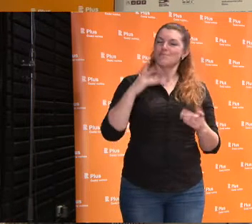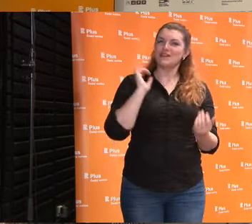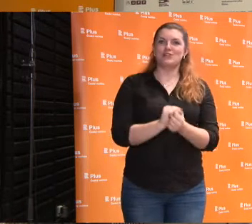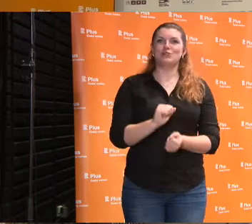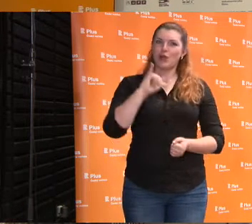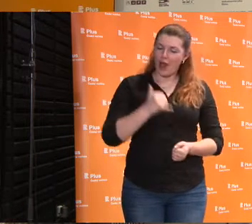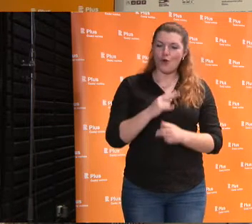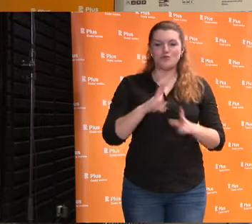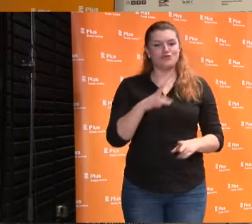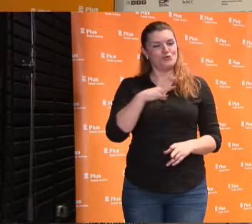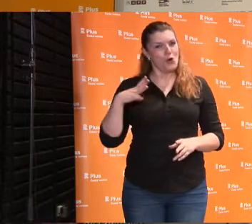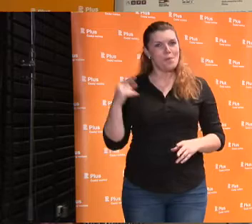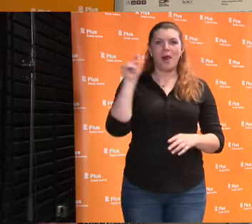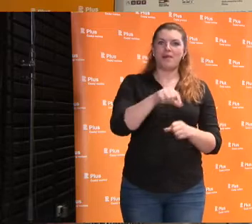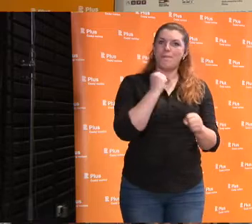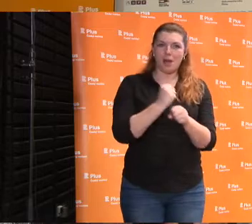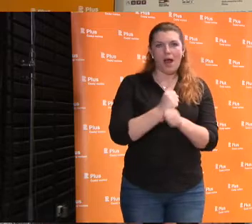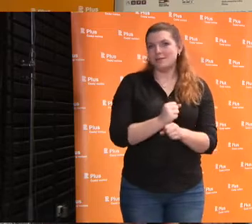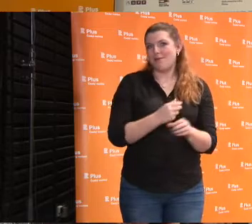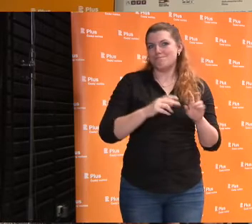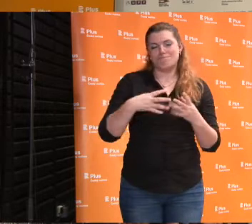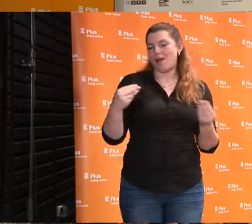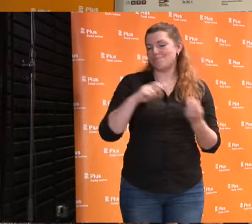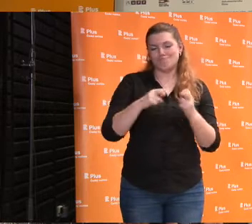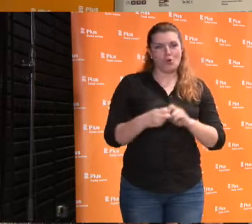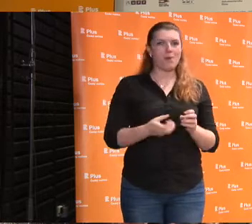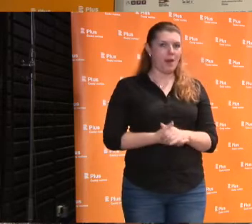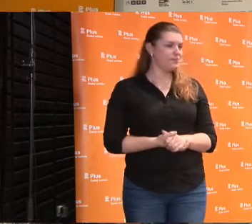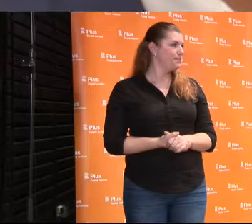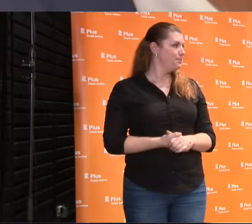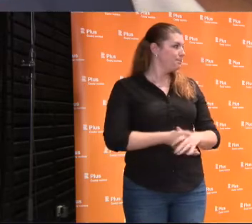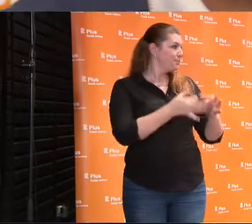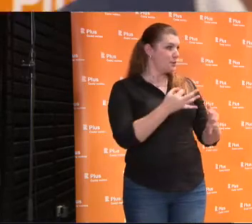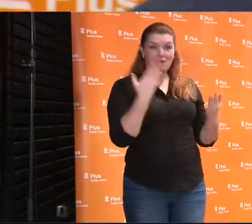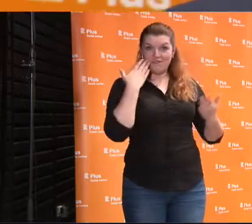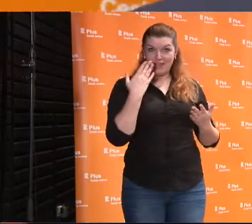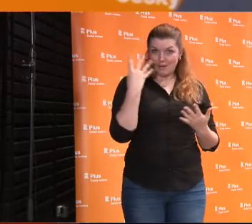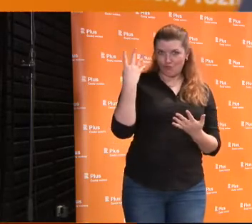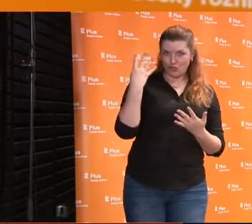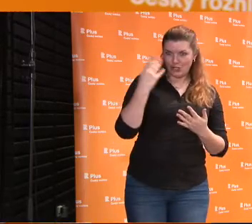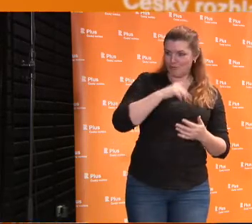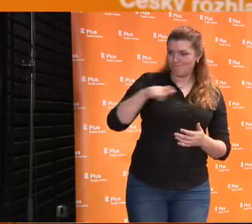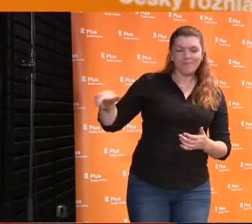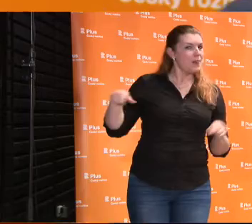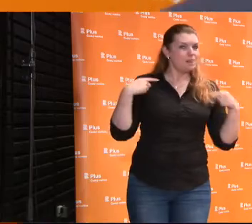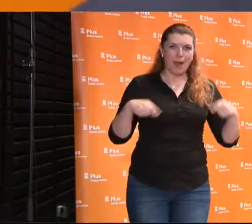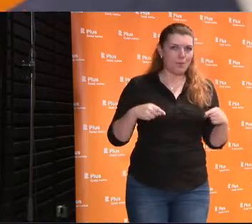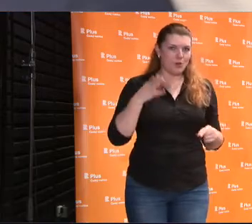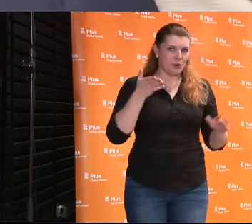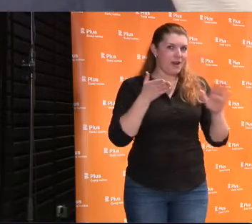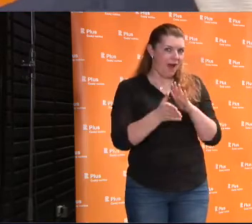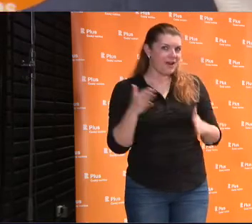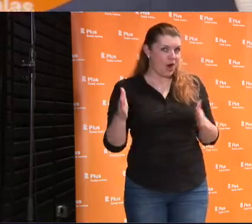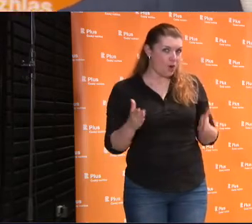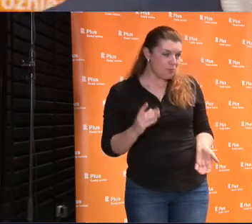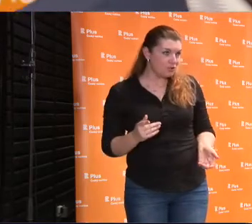vlastně budu mít na chleb vezdejší. Tak naše čtveřice hostů se neobává toho, že by je v práci nahradili roboti a poměrně